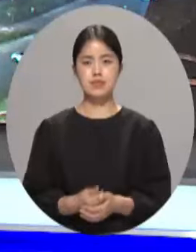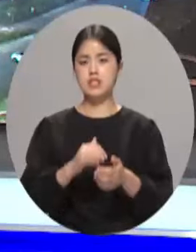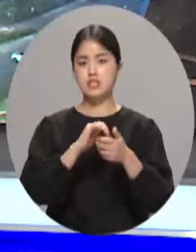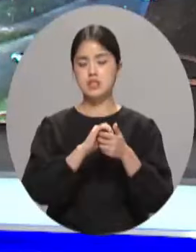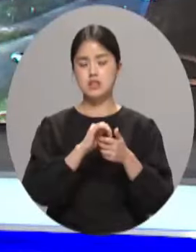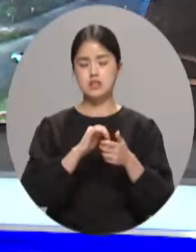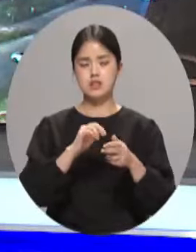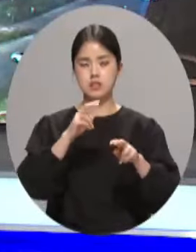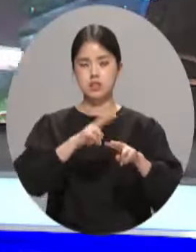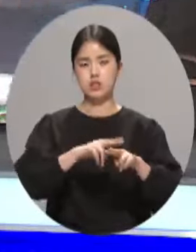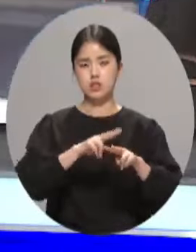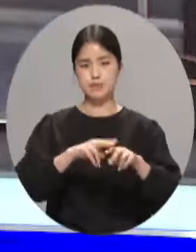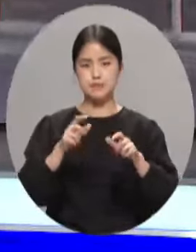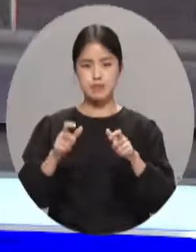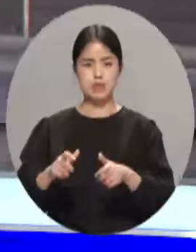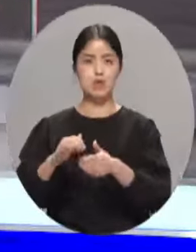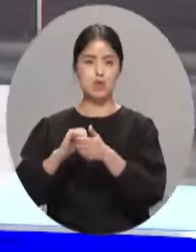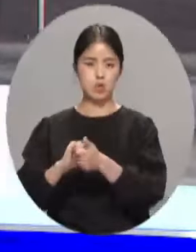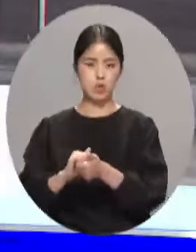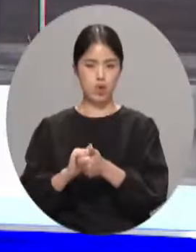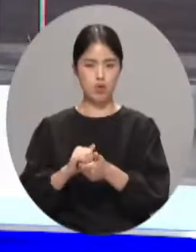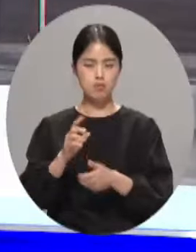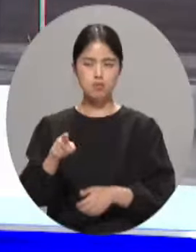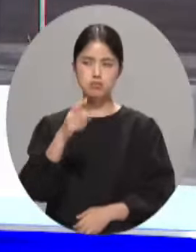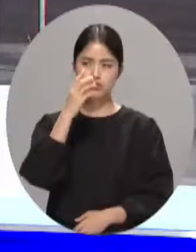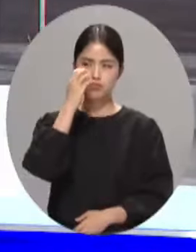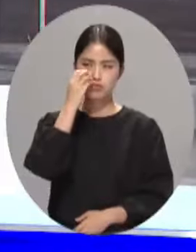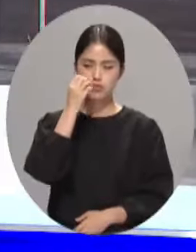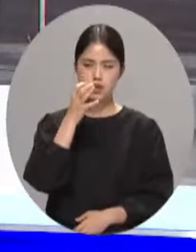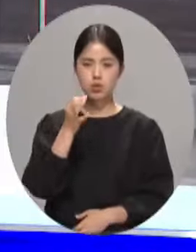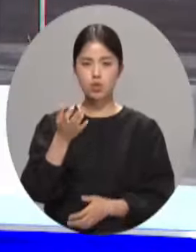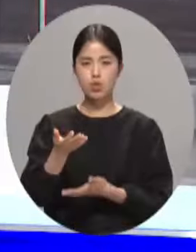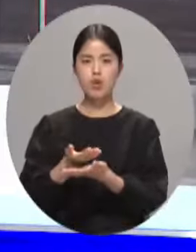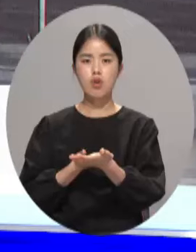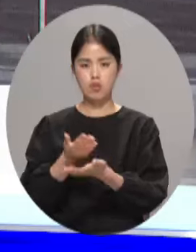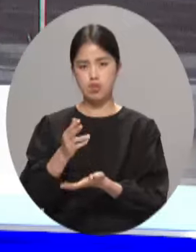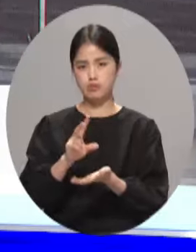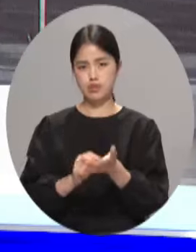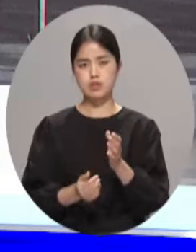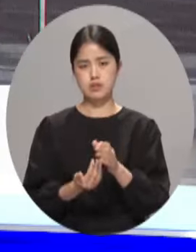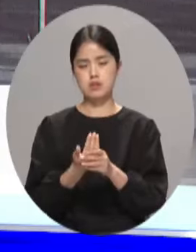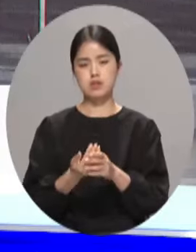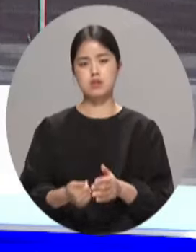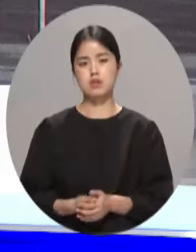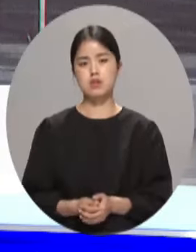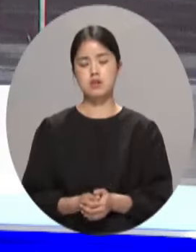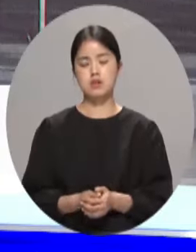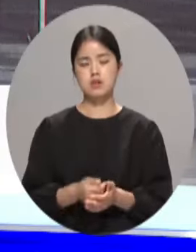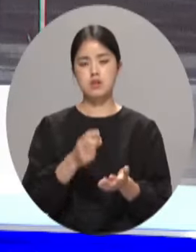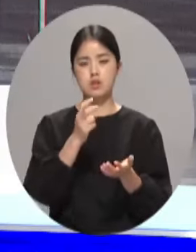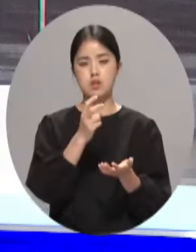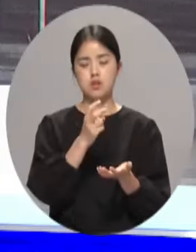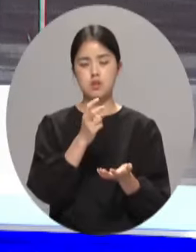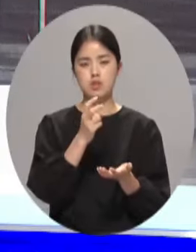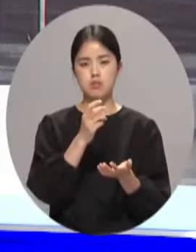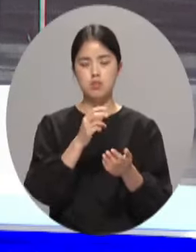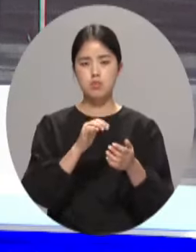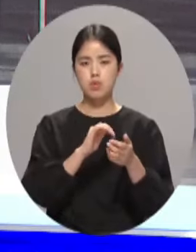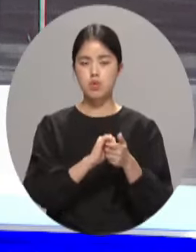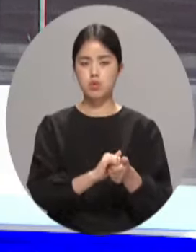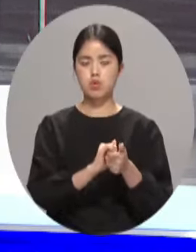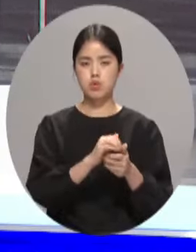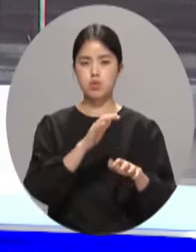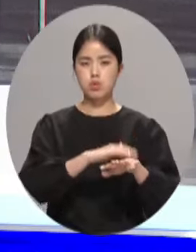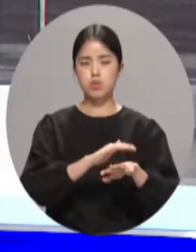정읍의 한 지역 농협에서 있었던 수상한 돈 거래에 파문이 커지고 있습니다. 농업법인이 주문한 콩 파종기